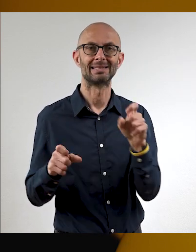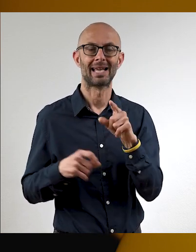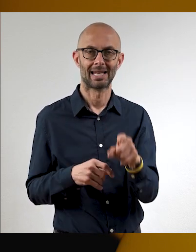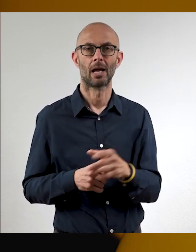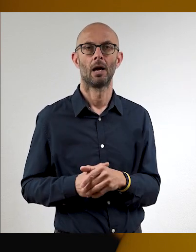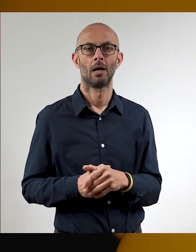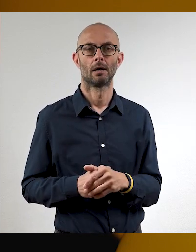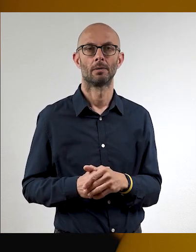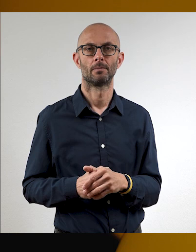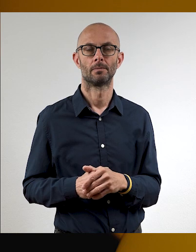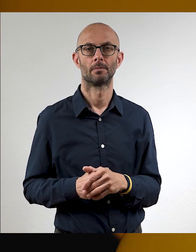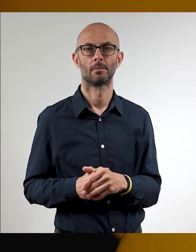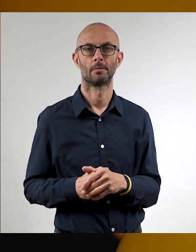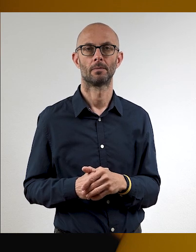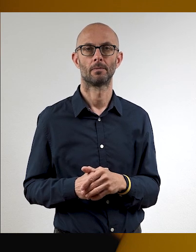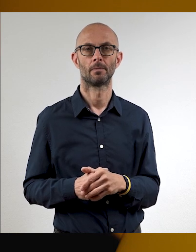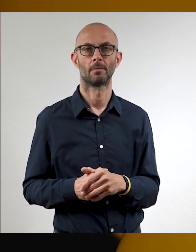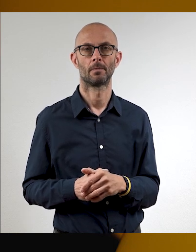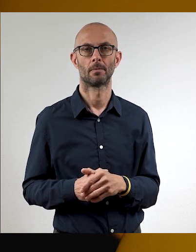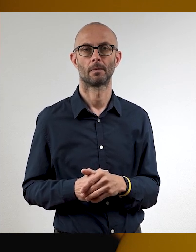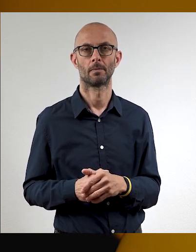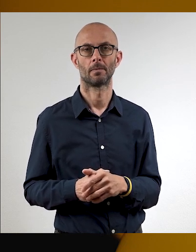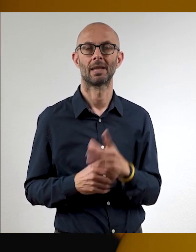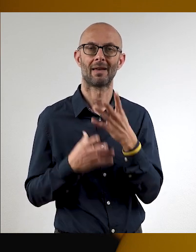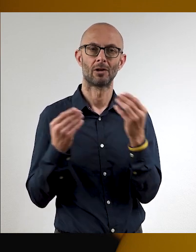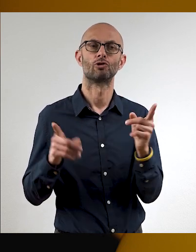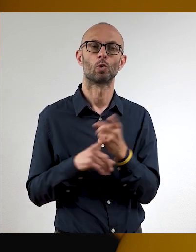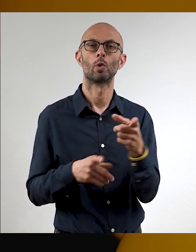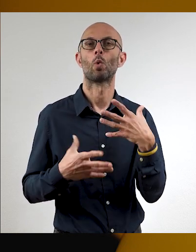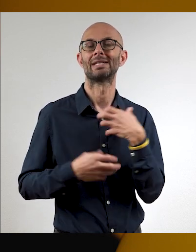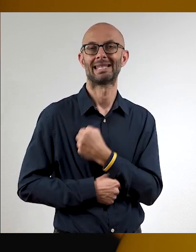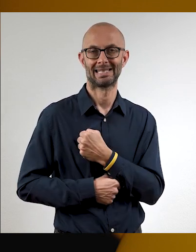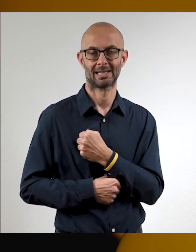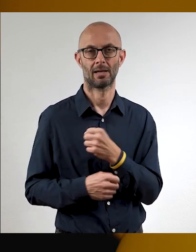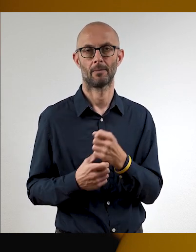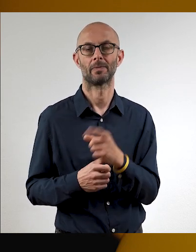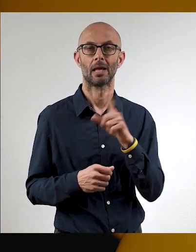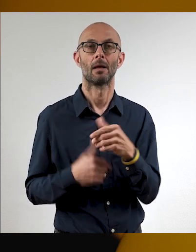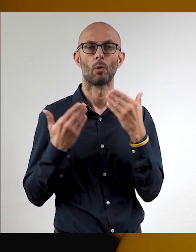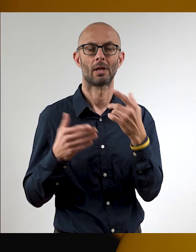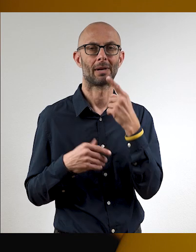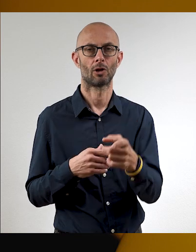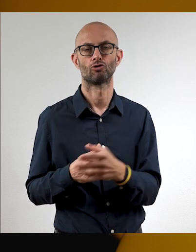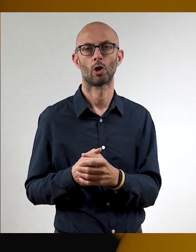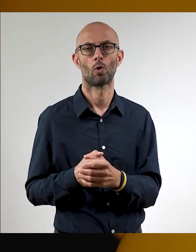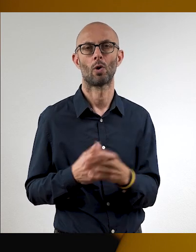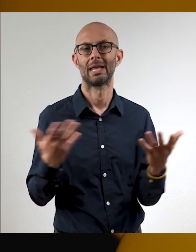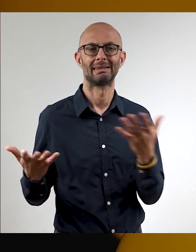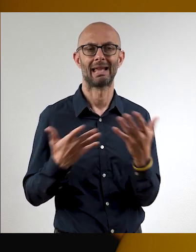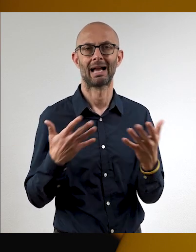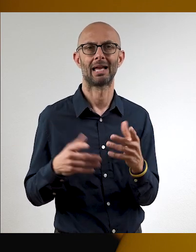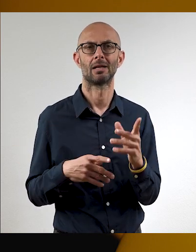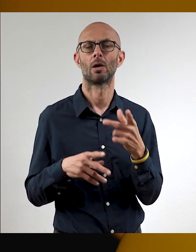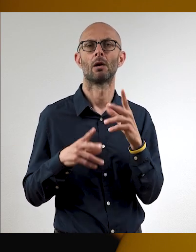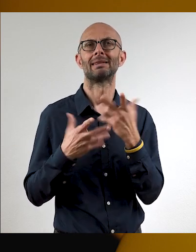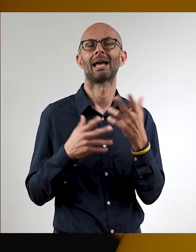zato, ker ne, večina je tudi v stiski. Ne, in potem rečejo, nekaj,